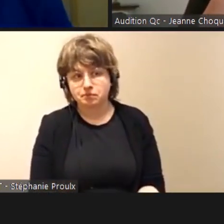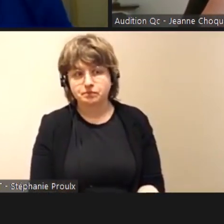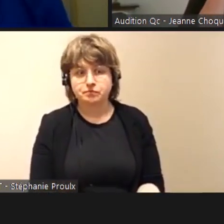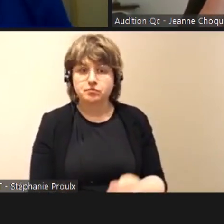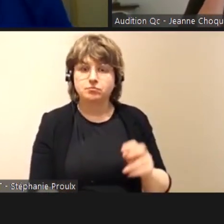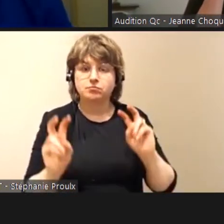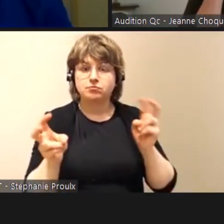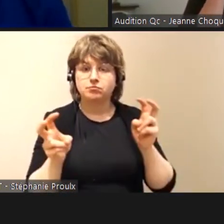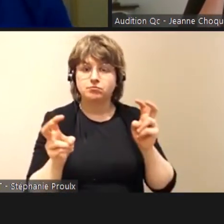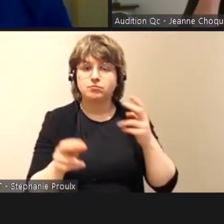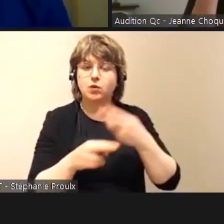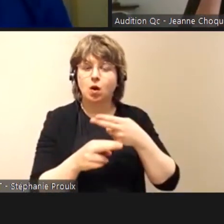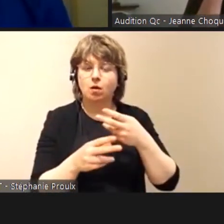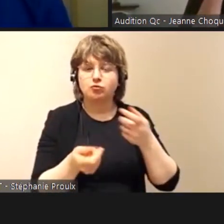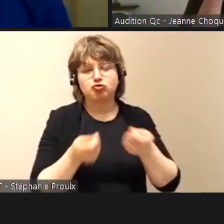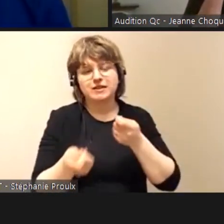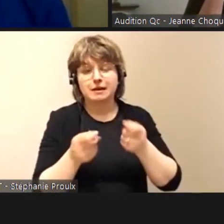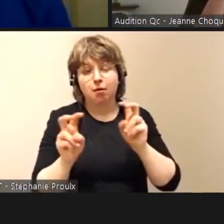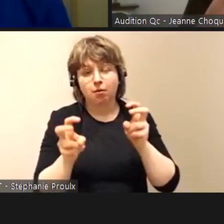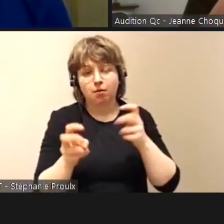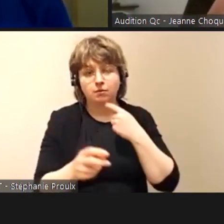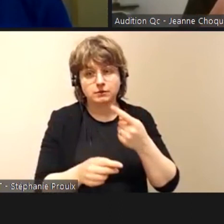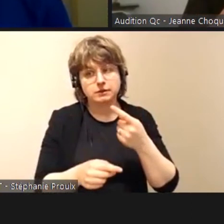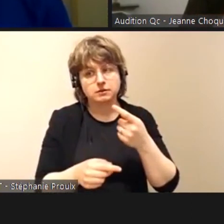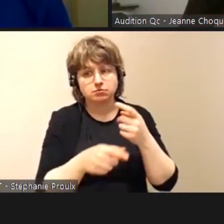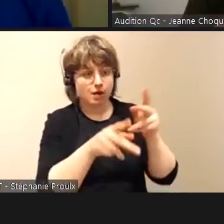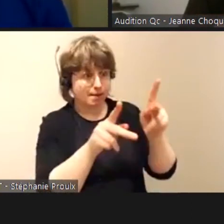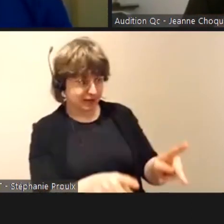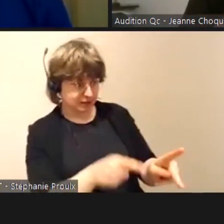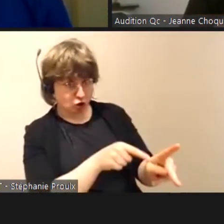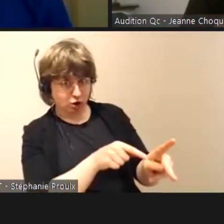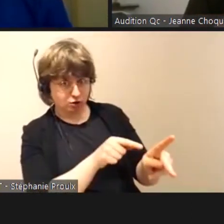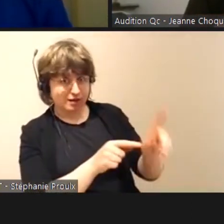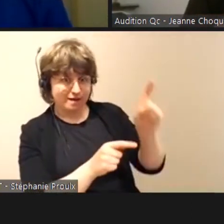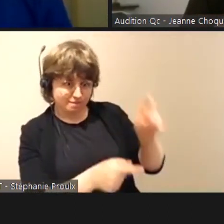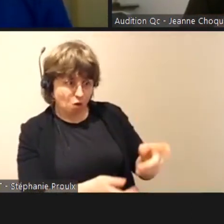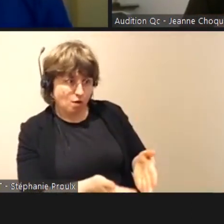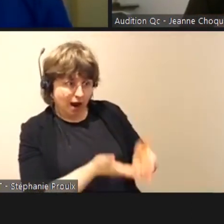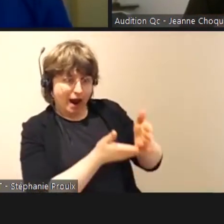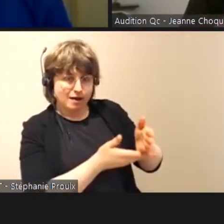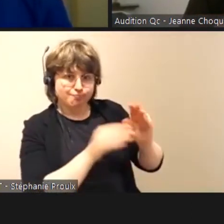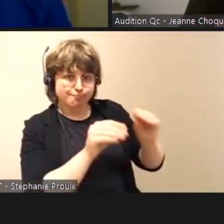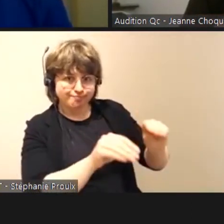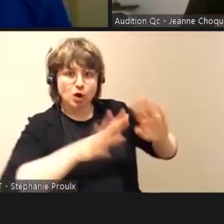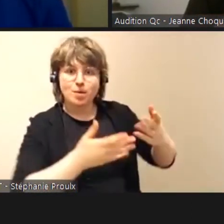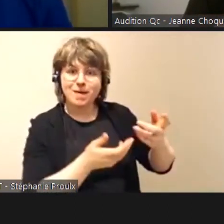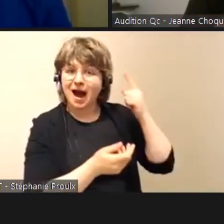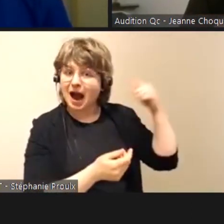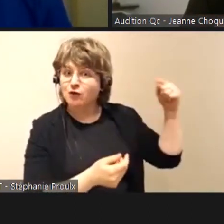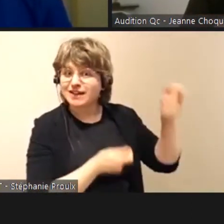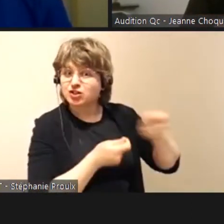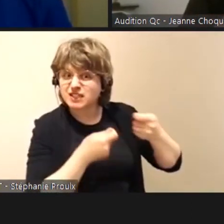Ce qu'on appelle, nous, c'est de la gestion. C'est d'aider la personne à mieux gérer son acouphène. On ne dit pas